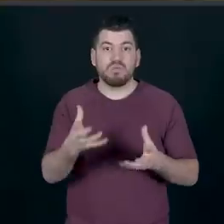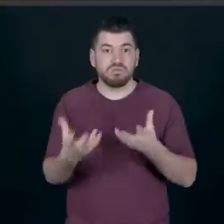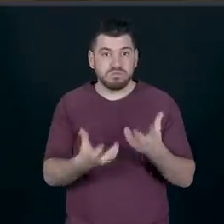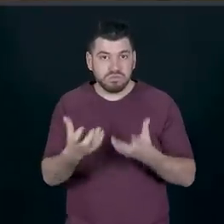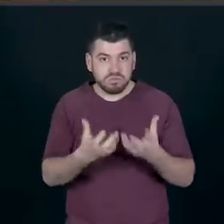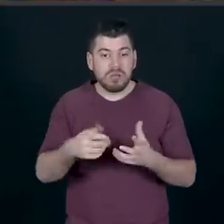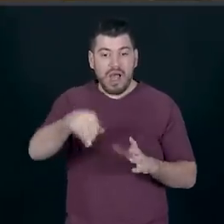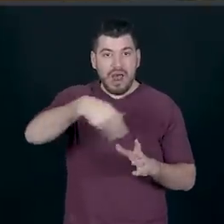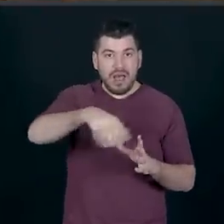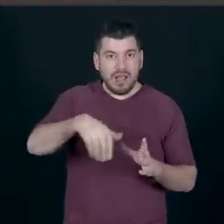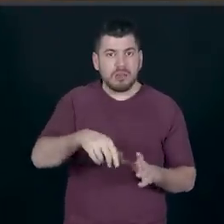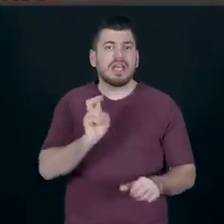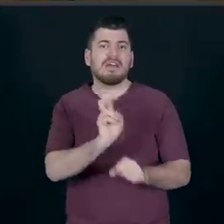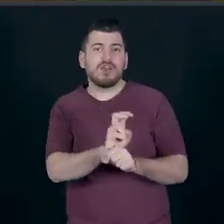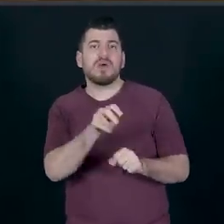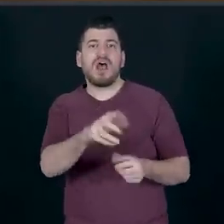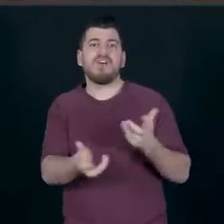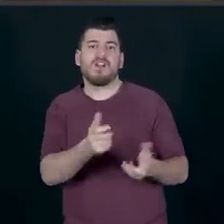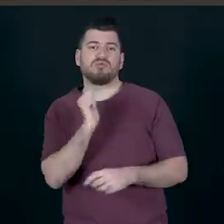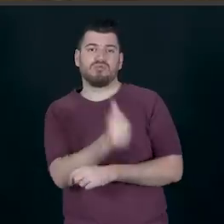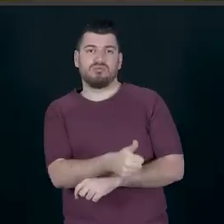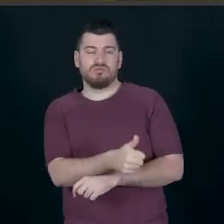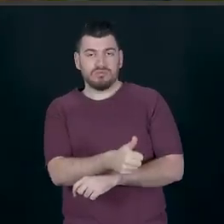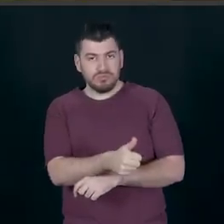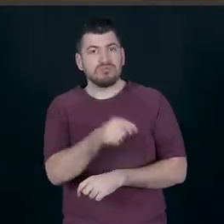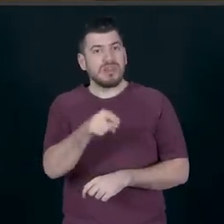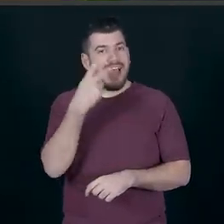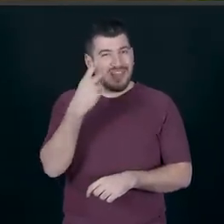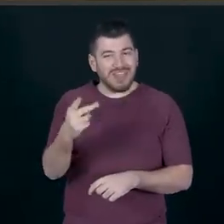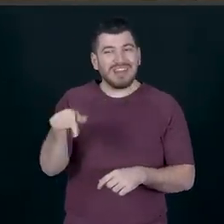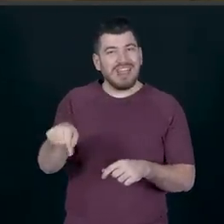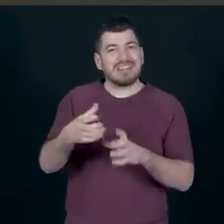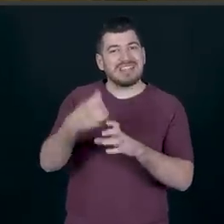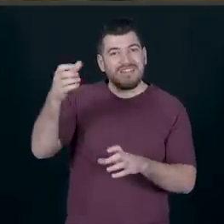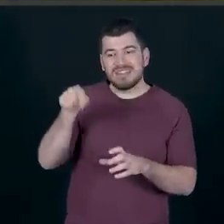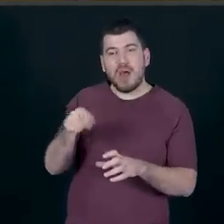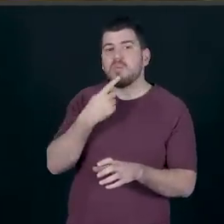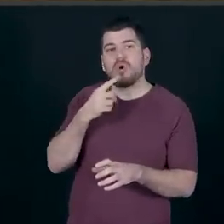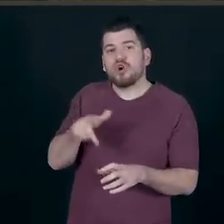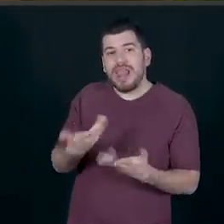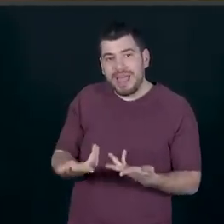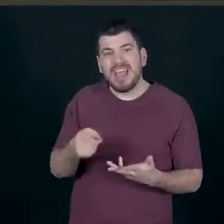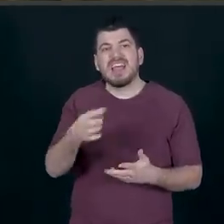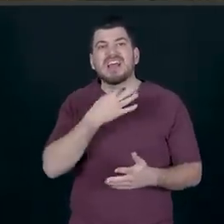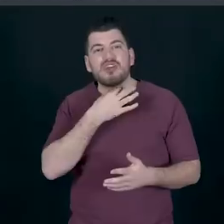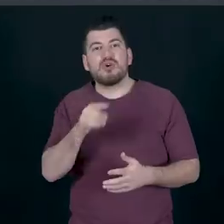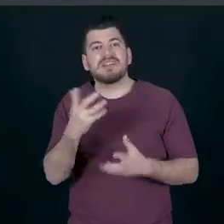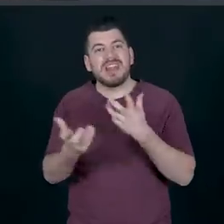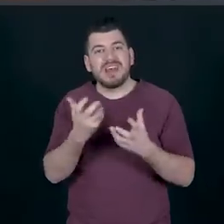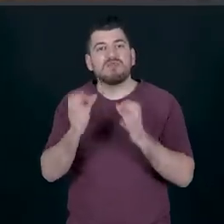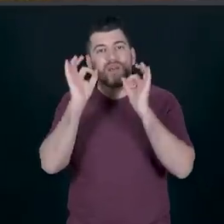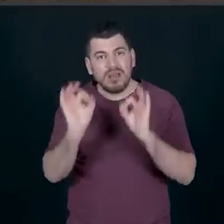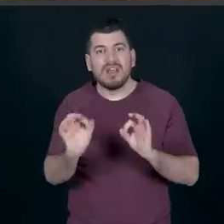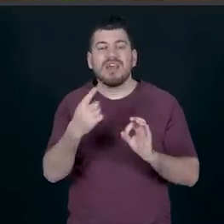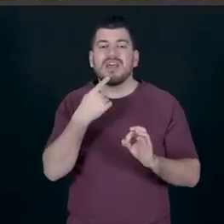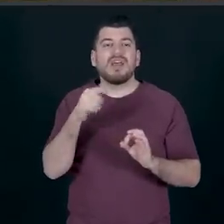ανακατεύουμε λίγο και ίσα ίσα τα αφήνουμε να βράσουν. Δείτε τη συσκευασία πόσο γράφει, μην βράσετε παραπάνω, θέλουμε να είναι αλτέντε. Όταν είναι αλτέντε, χωνεύονται πιο